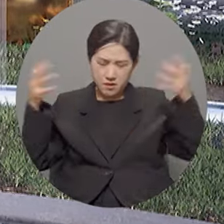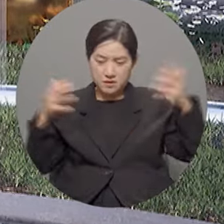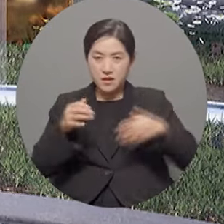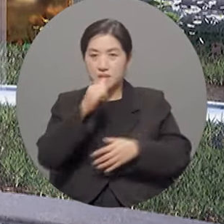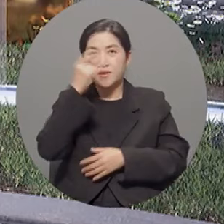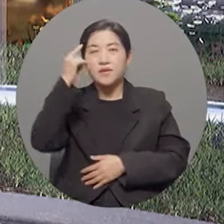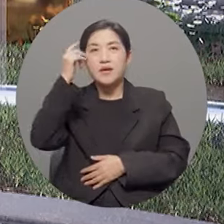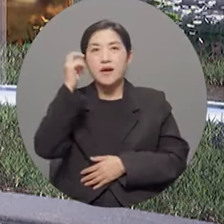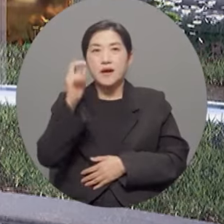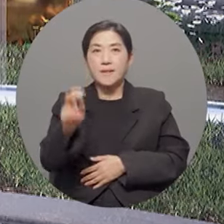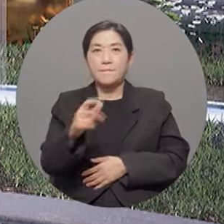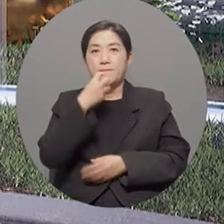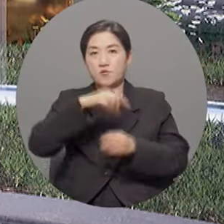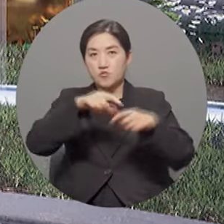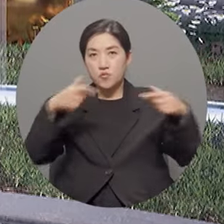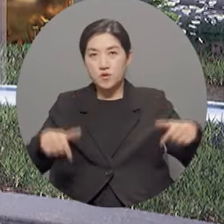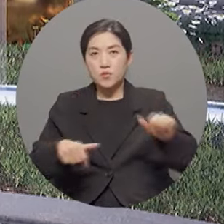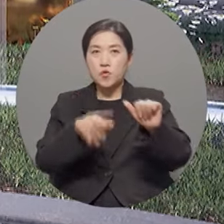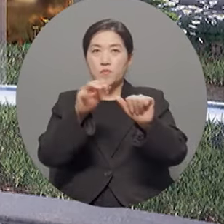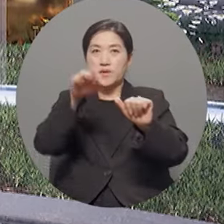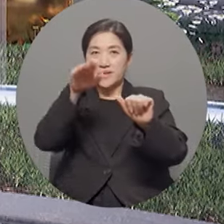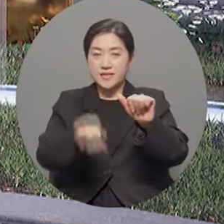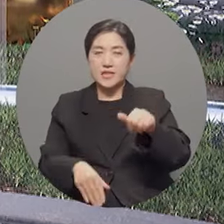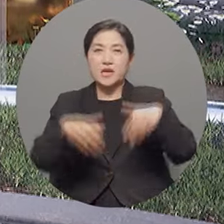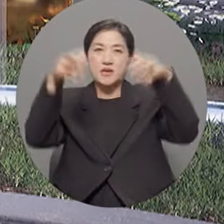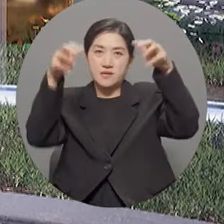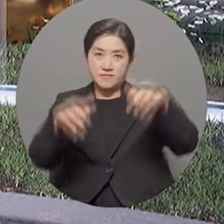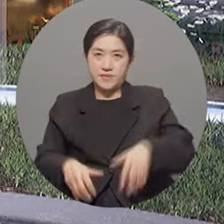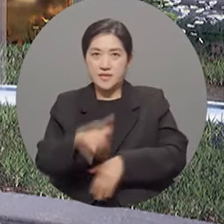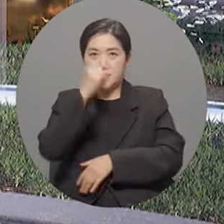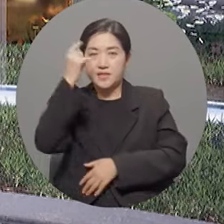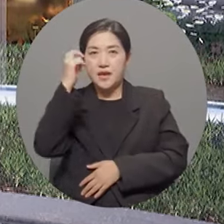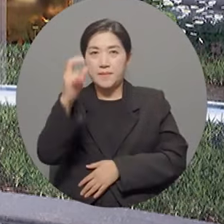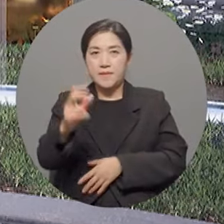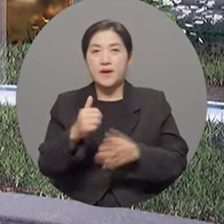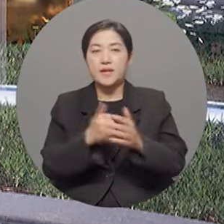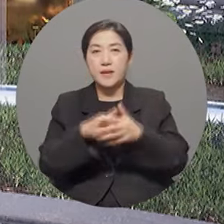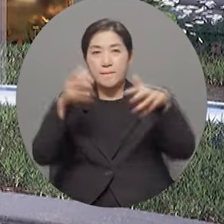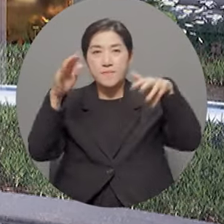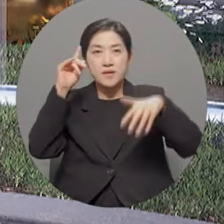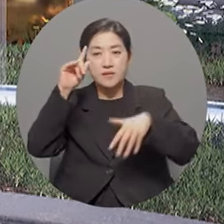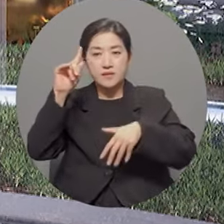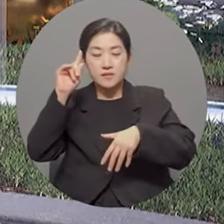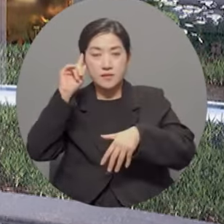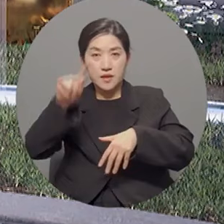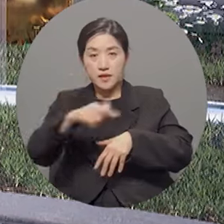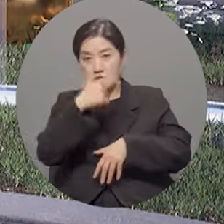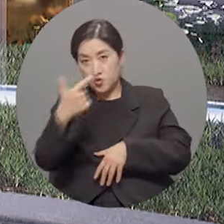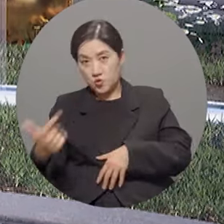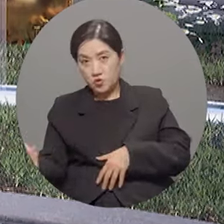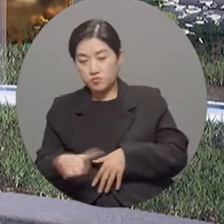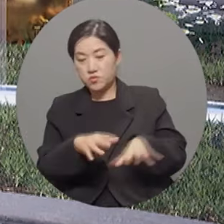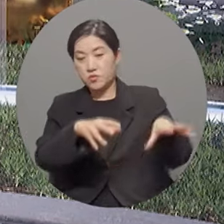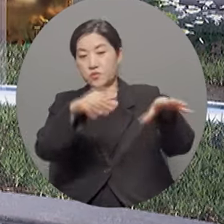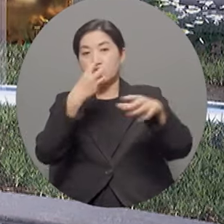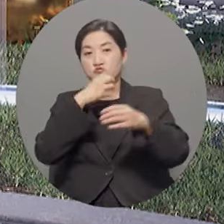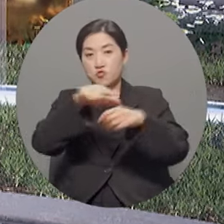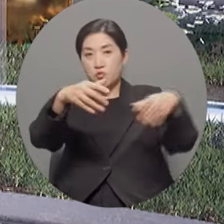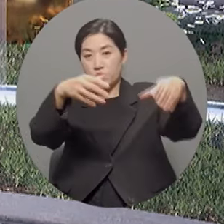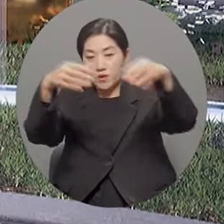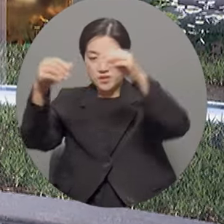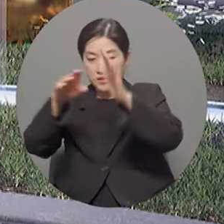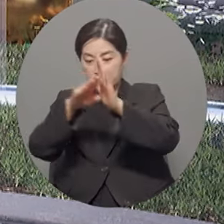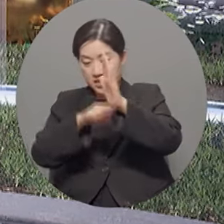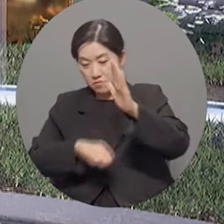불겠습니다 수도권에는 5mm 미만의 비가 조금 내리겠습니다 비는 내일 저녁 스톡헌터 그치겠지만 남부 지방은